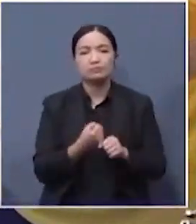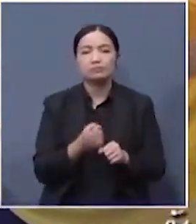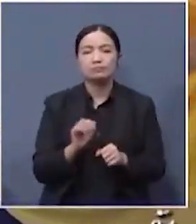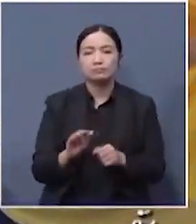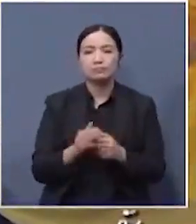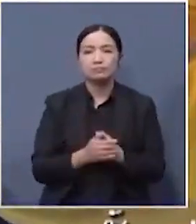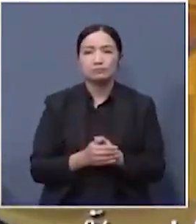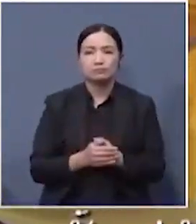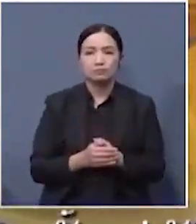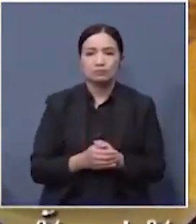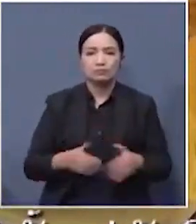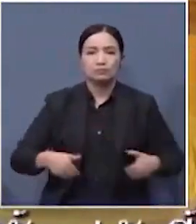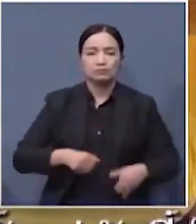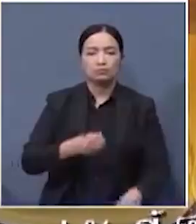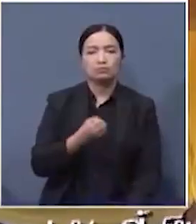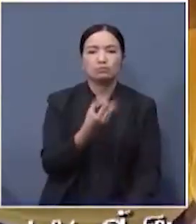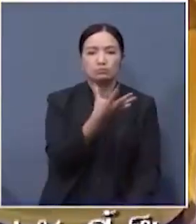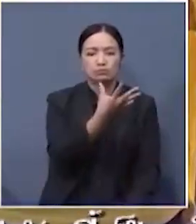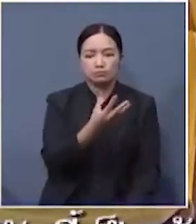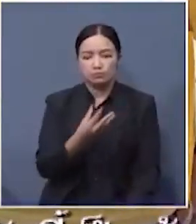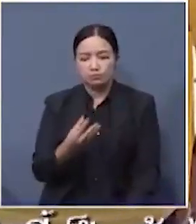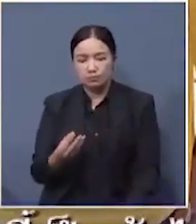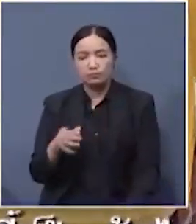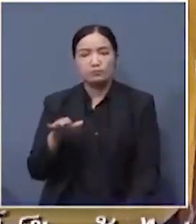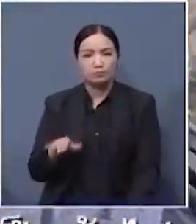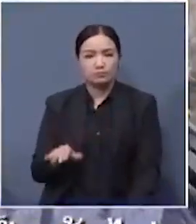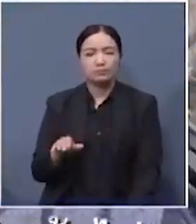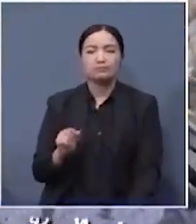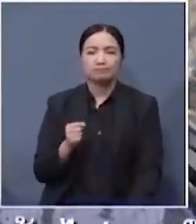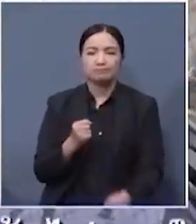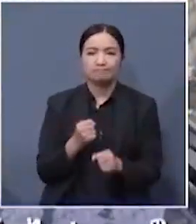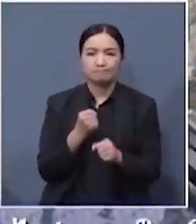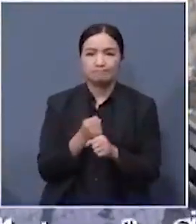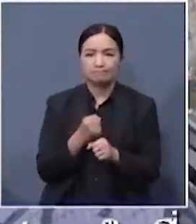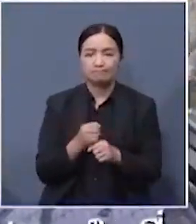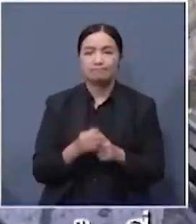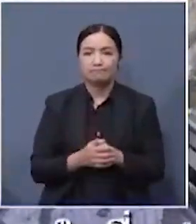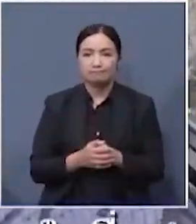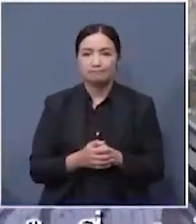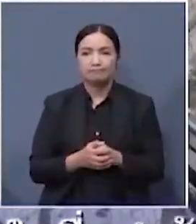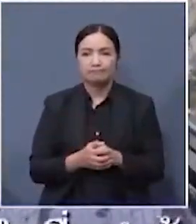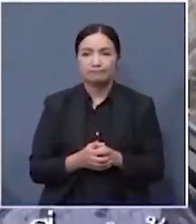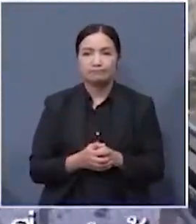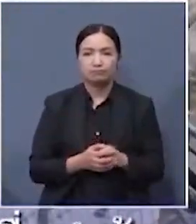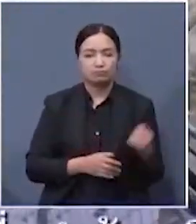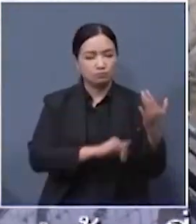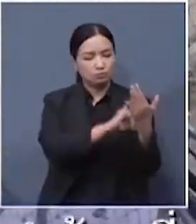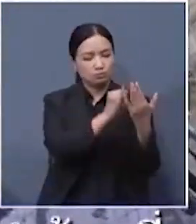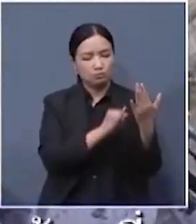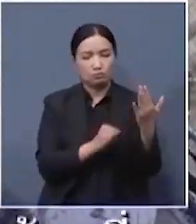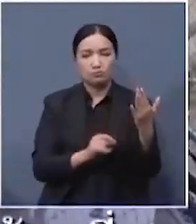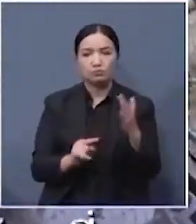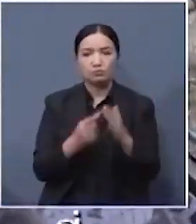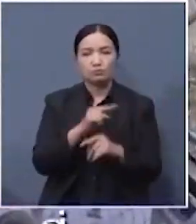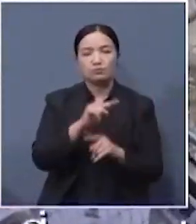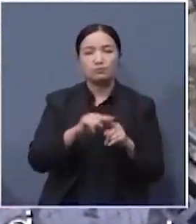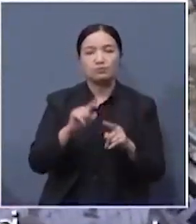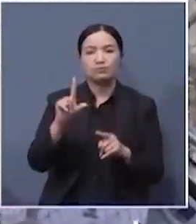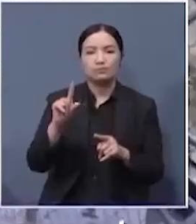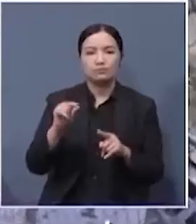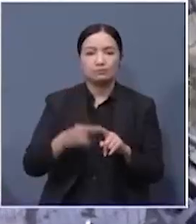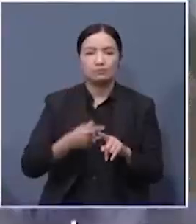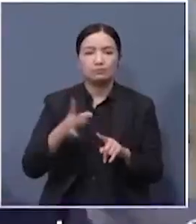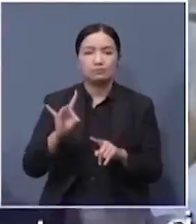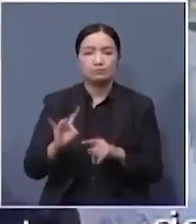พบุรีเพื่อลดจำนวนประชากรลิงที่สร้างปัญหาในจุดต่างๆซึ่งจะมีการดักจับลิงทั่วทั้งจังหวัดเริ่ม20สิงหา